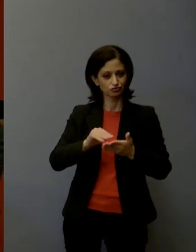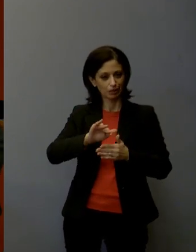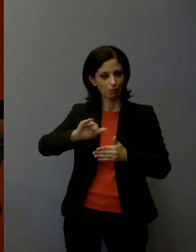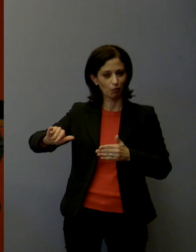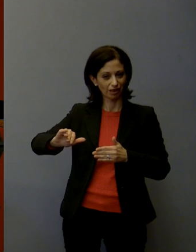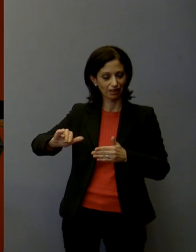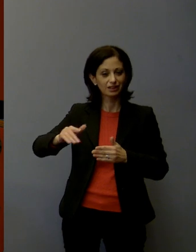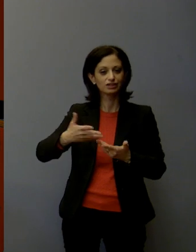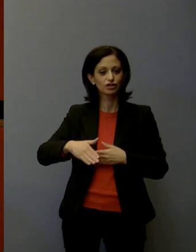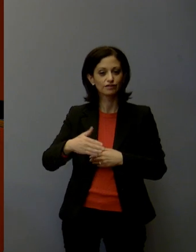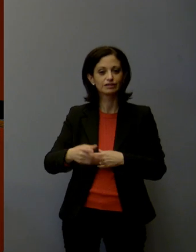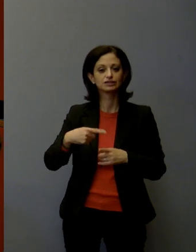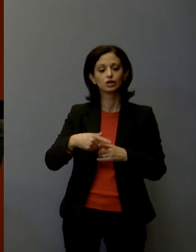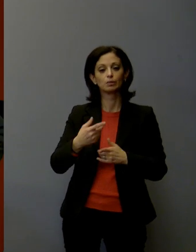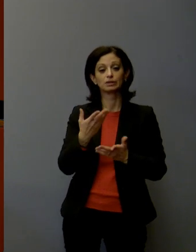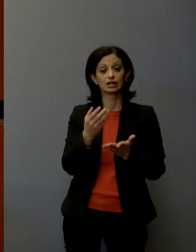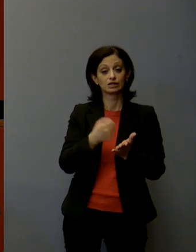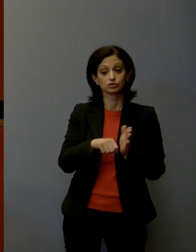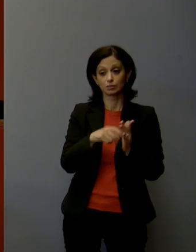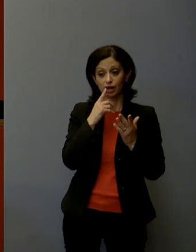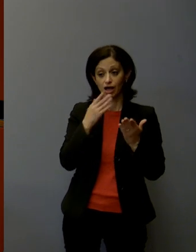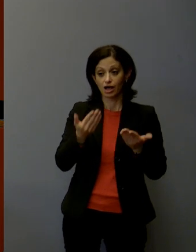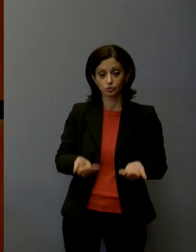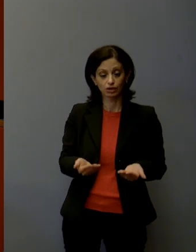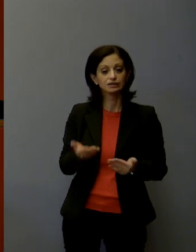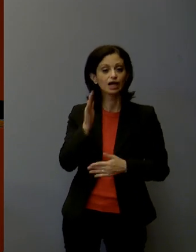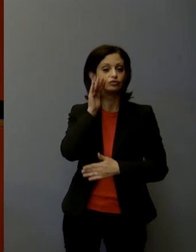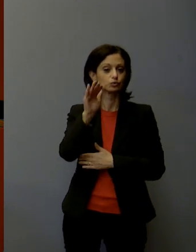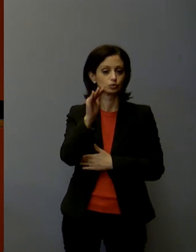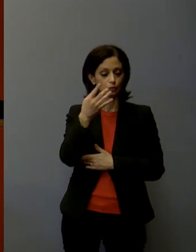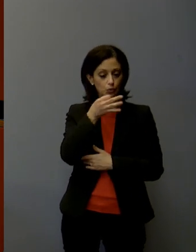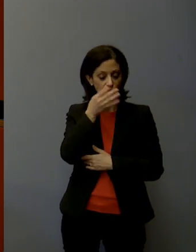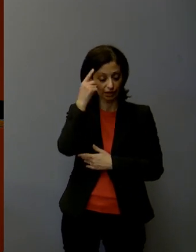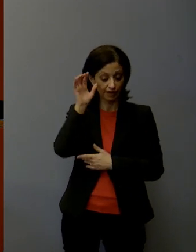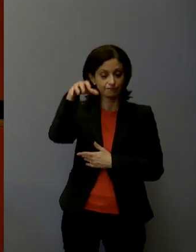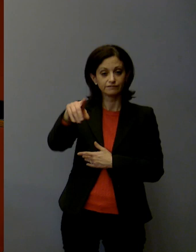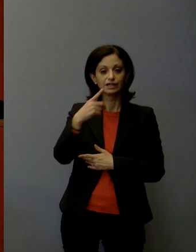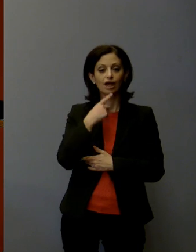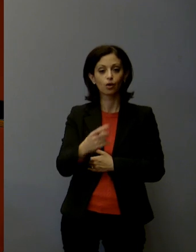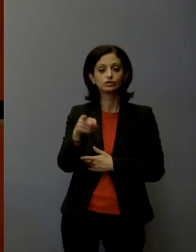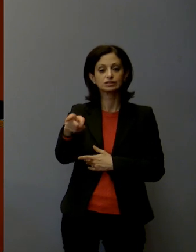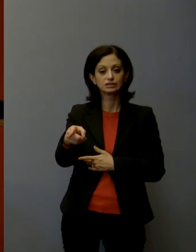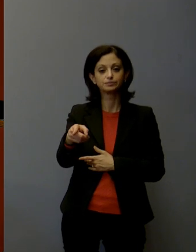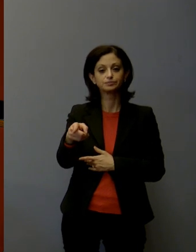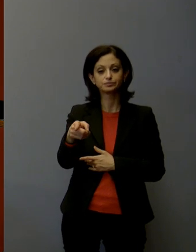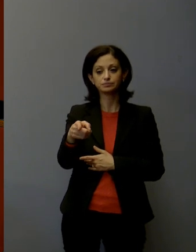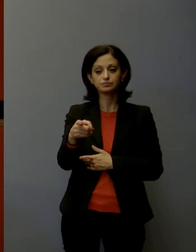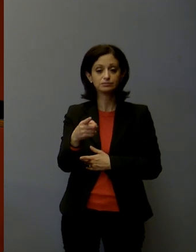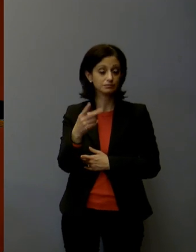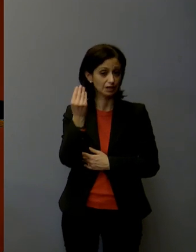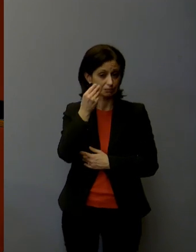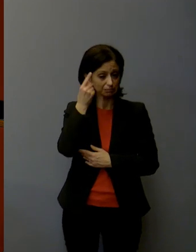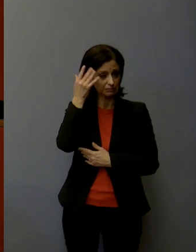storia sia come attualità e come futuro Quindi immaginare per Villa Rossi un lavoro in questo in questi termini in ipotesi